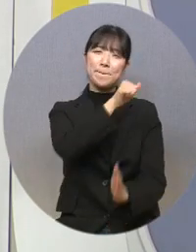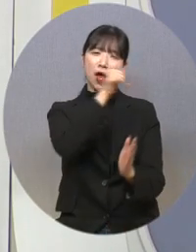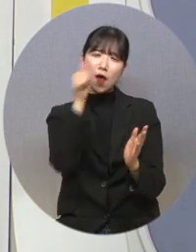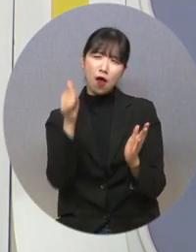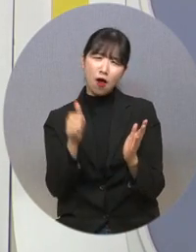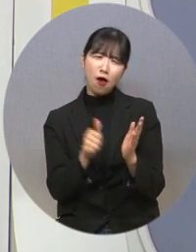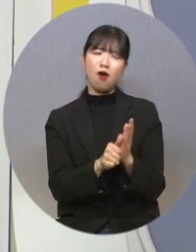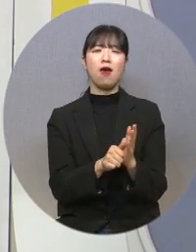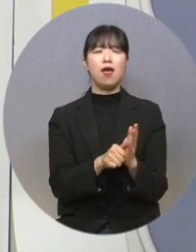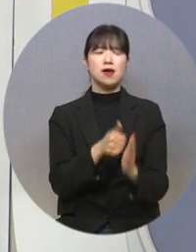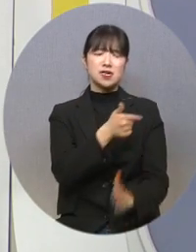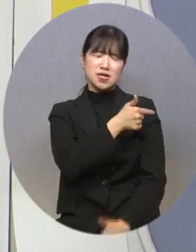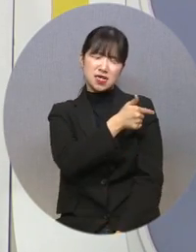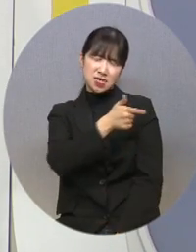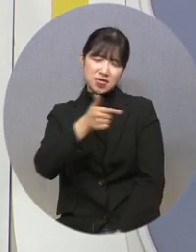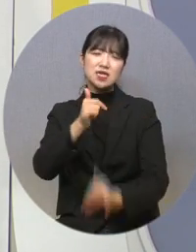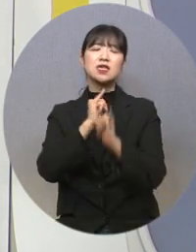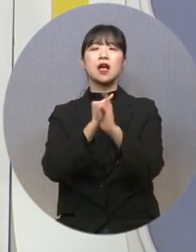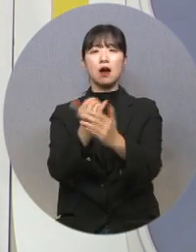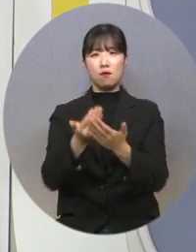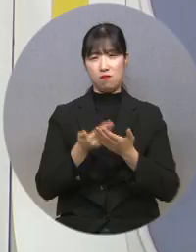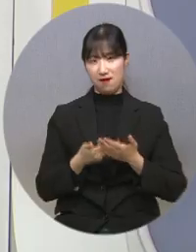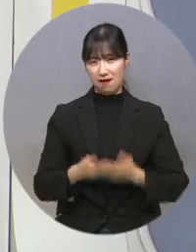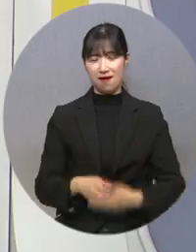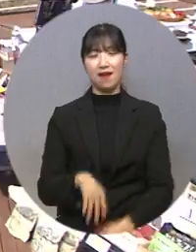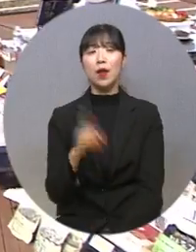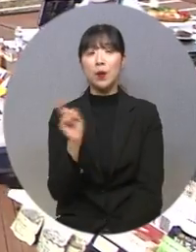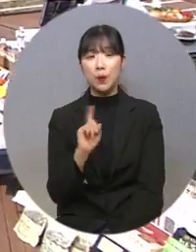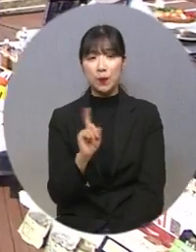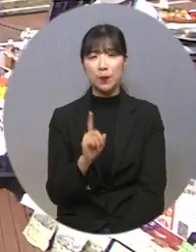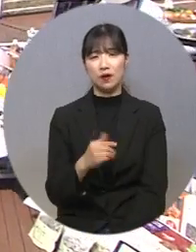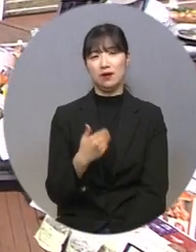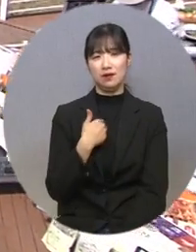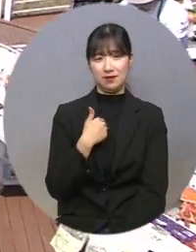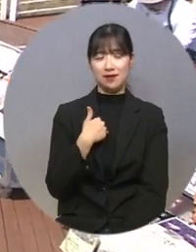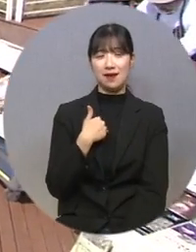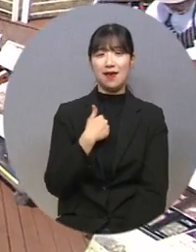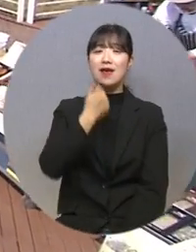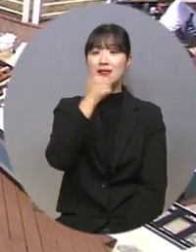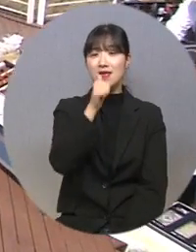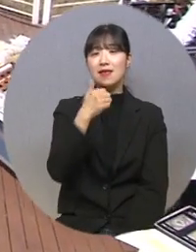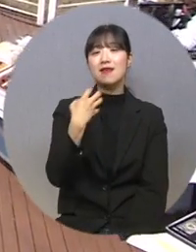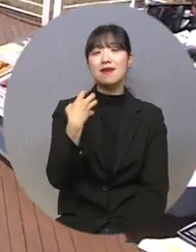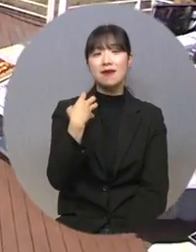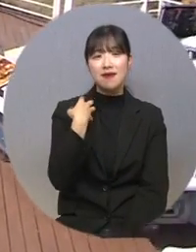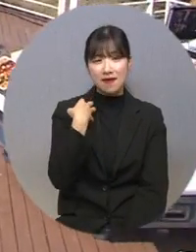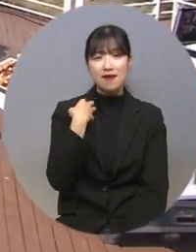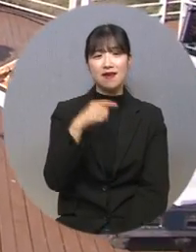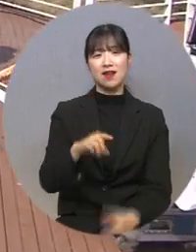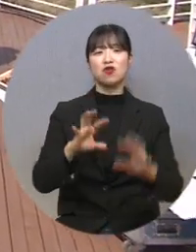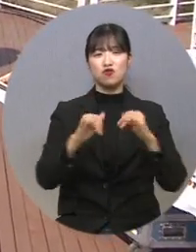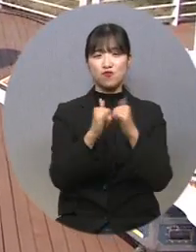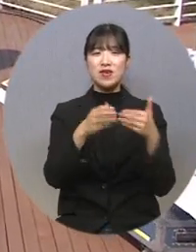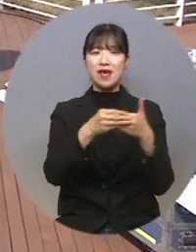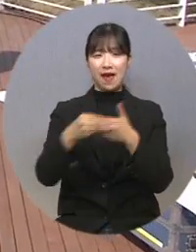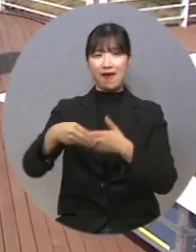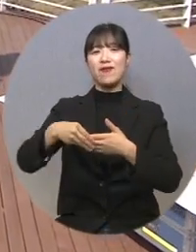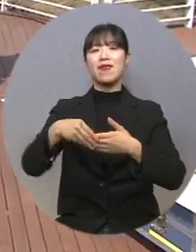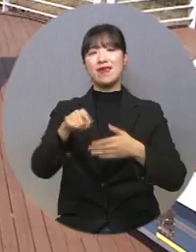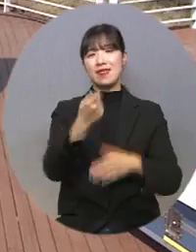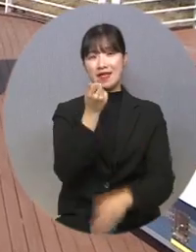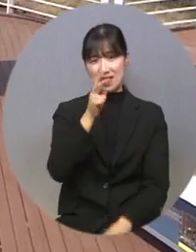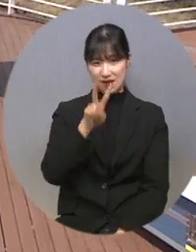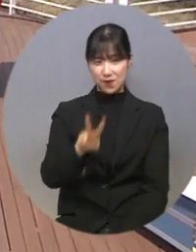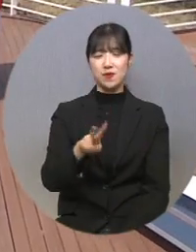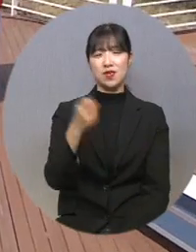정말 처음 받아본 큰 상입니다. 왜냐하면 저희가 진행하고 있는 이 국민안내양 TV와